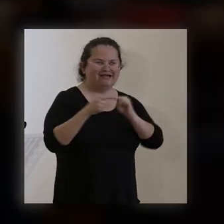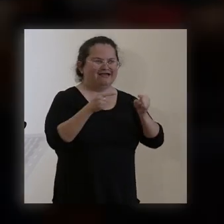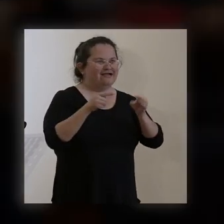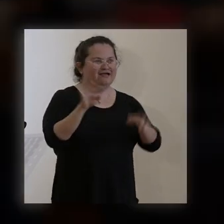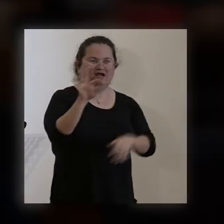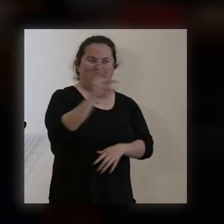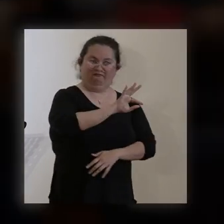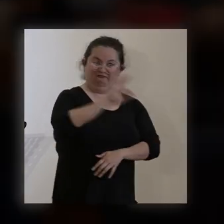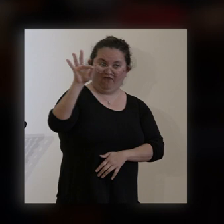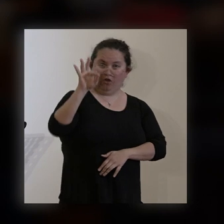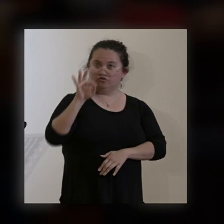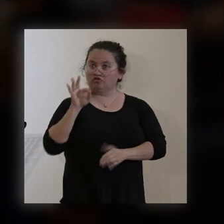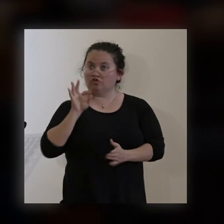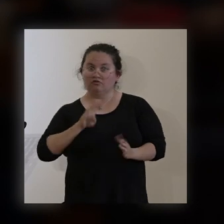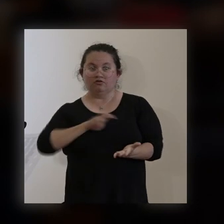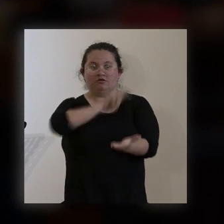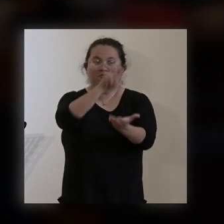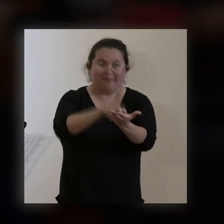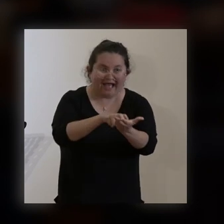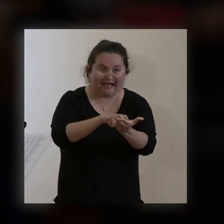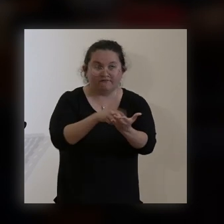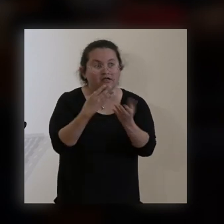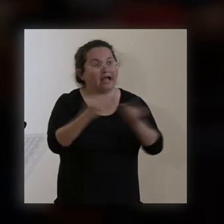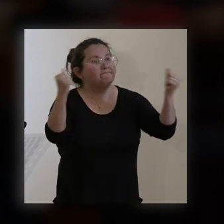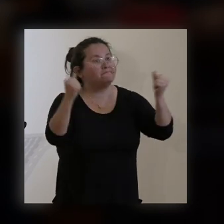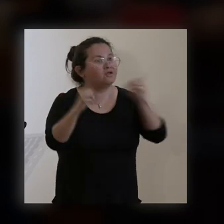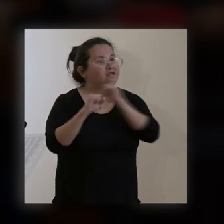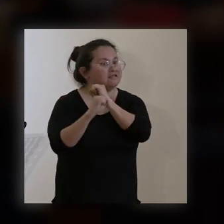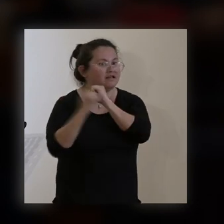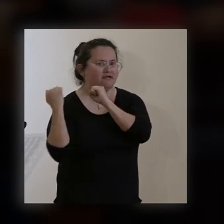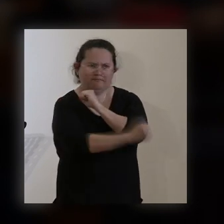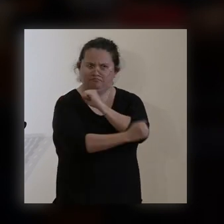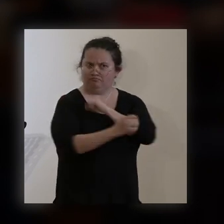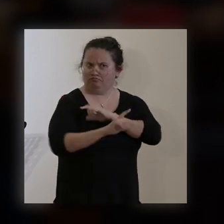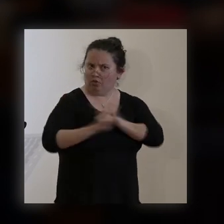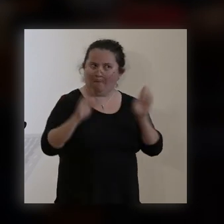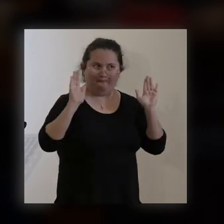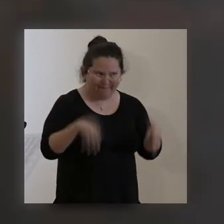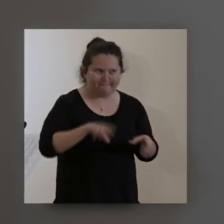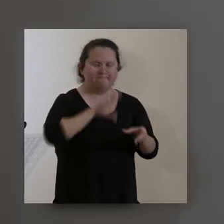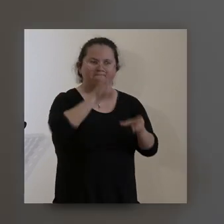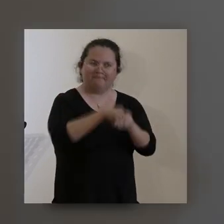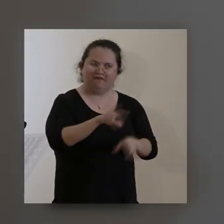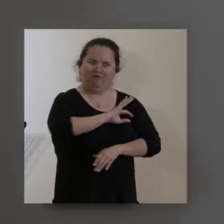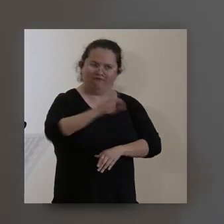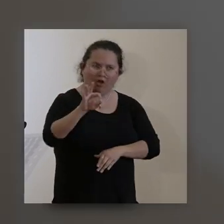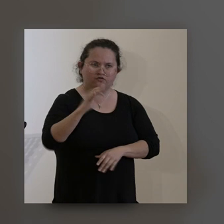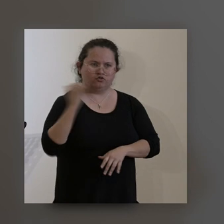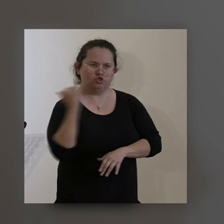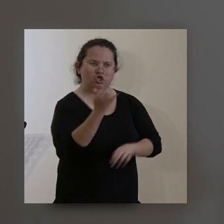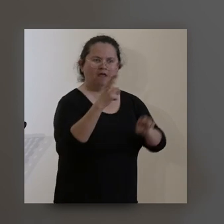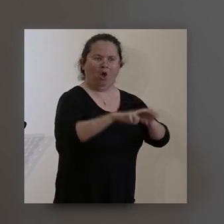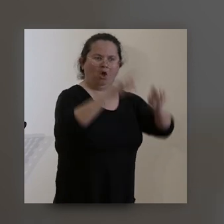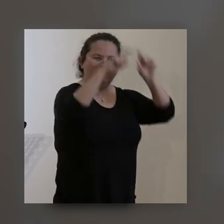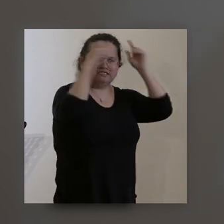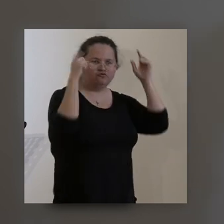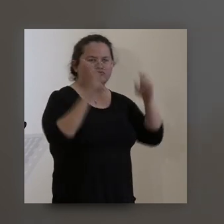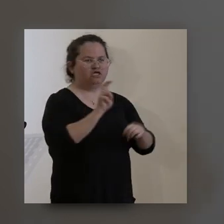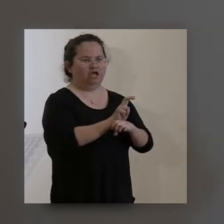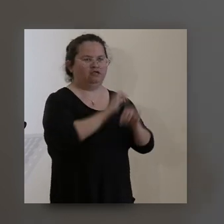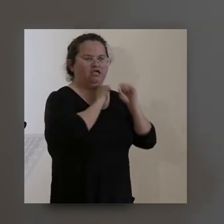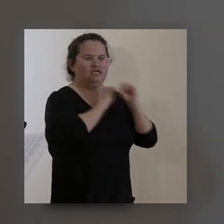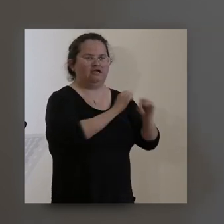pas et on peut rester esclave sur le sol de France toute sa vie. Même si les textes qui sont mis en place à partir